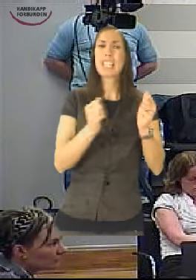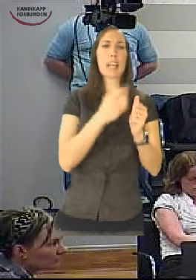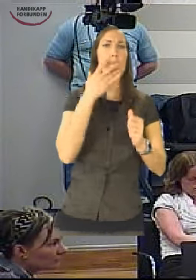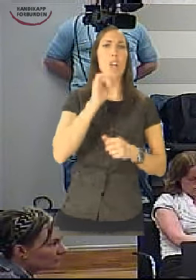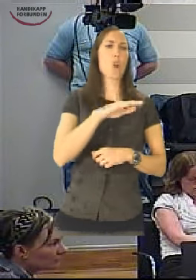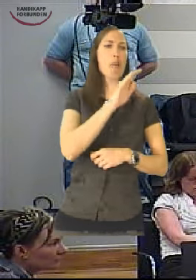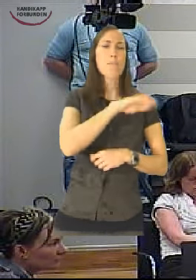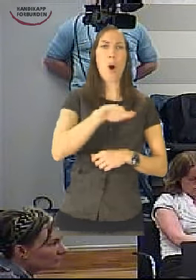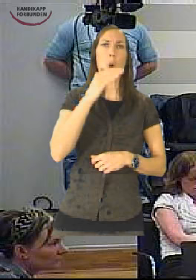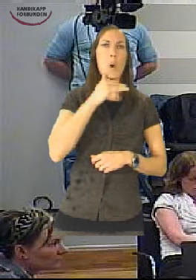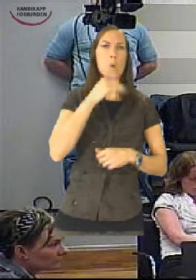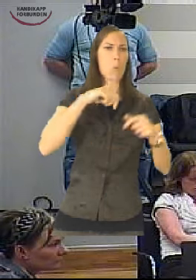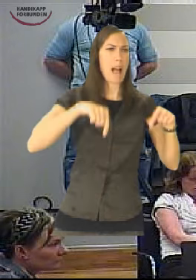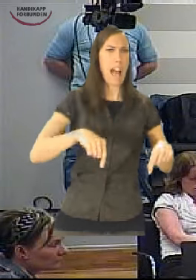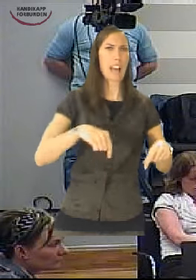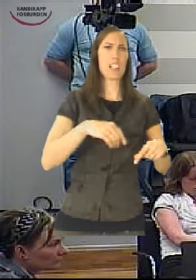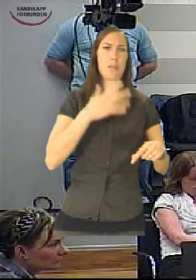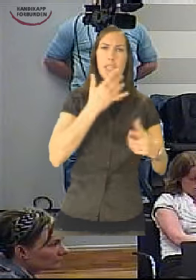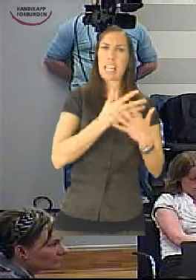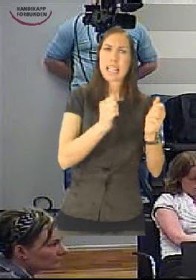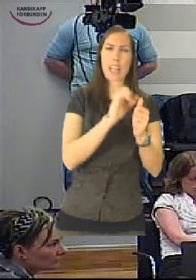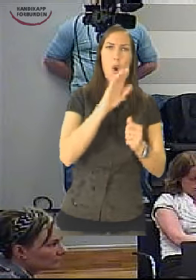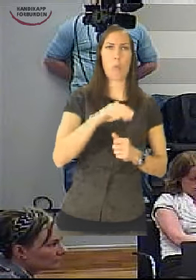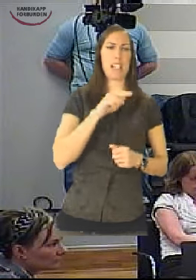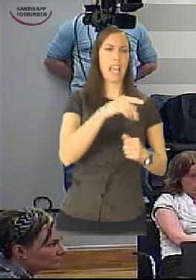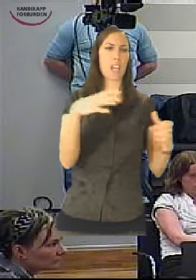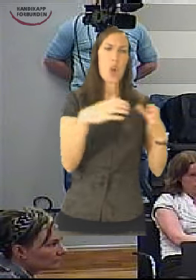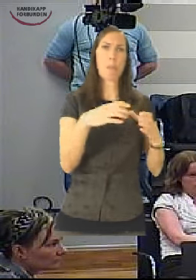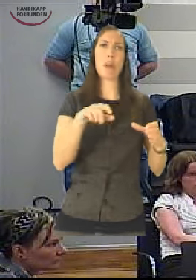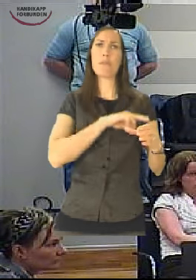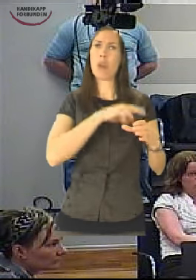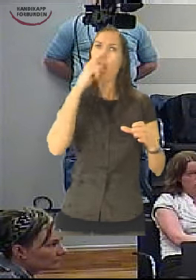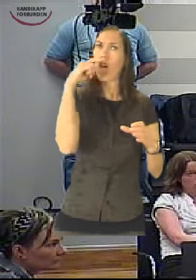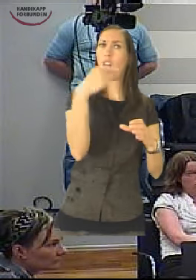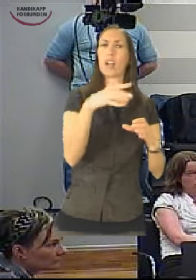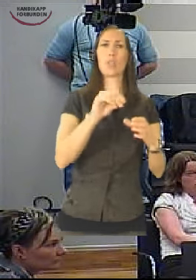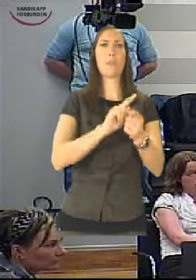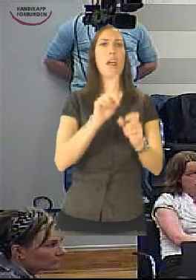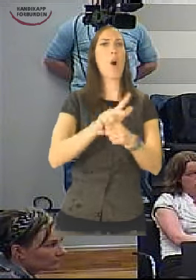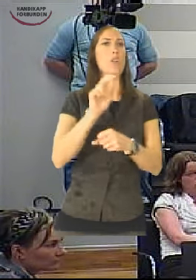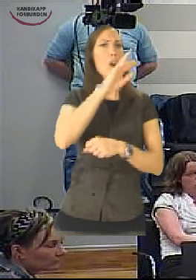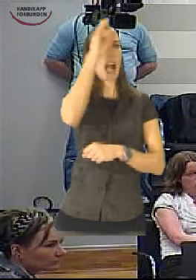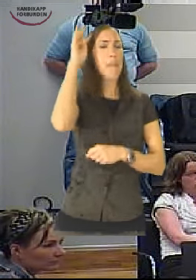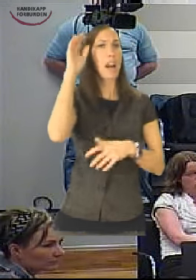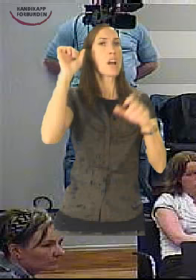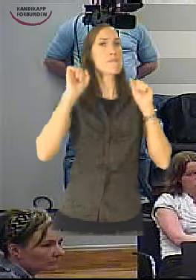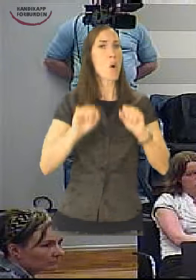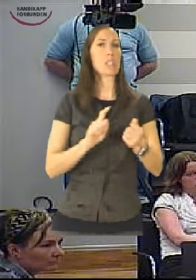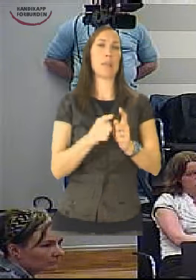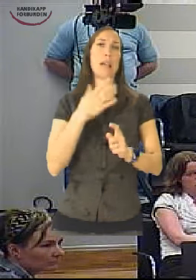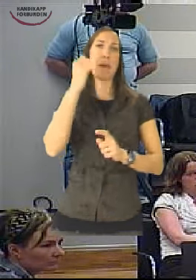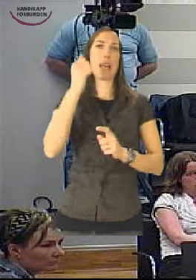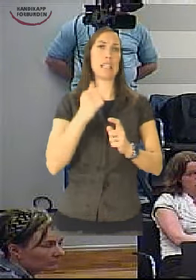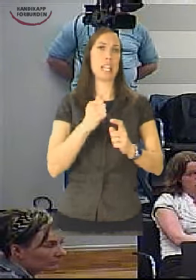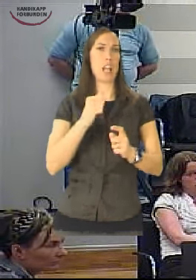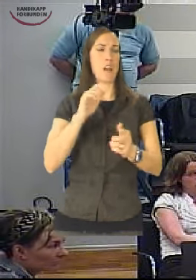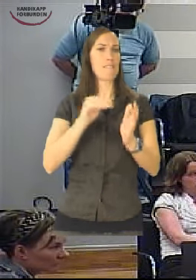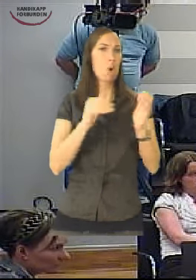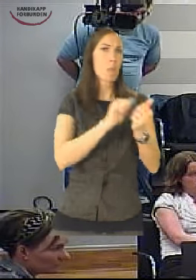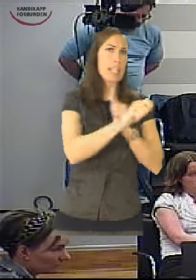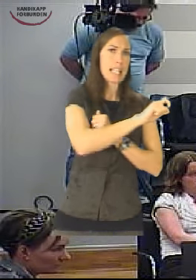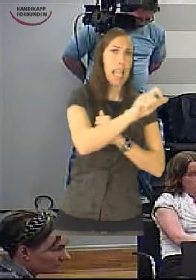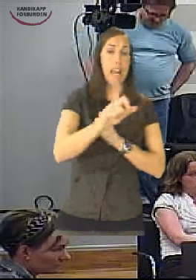ungdom. Och det här är en enormt missgynnad grupp när de fyller 18 år. Och det måste bli till en skärpning bland politiker. I Läkarförbundet